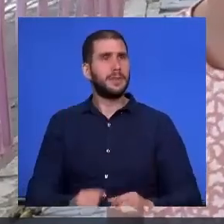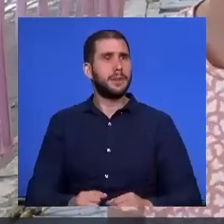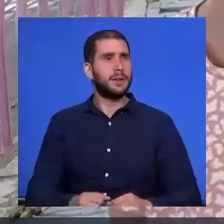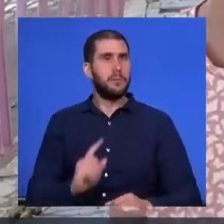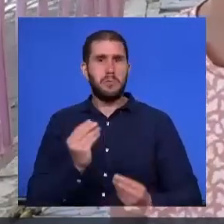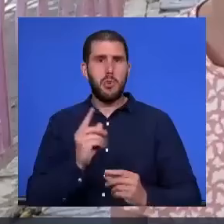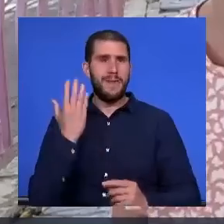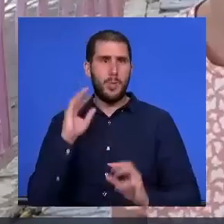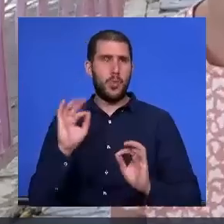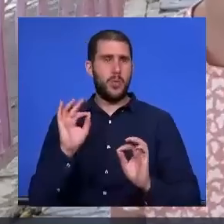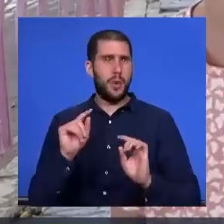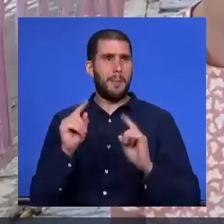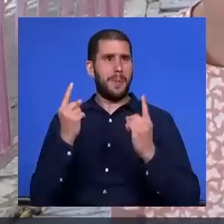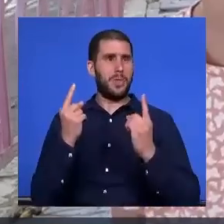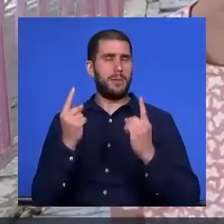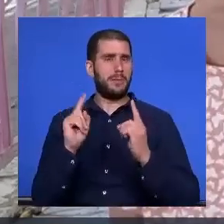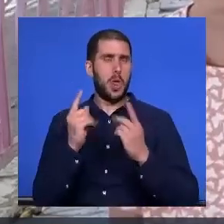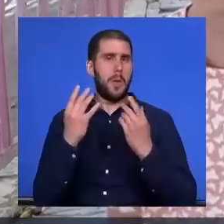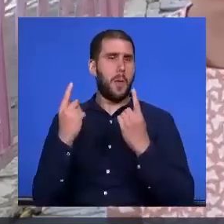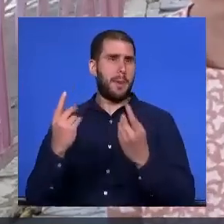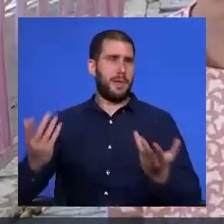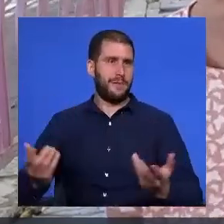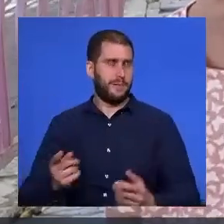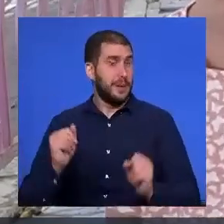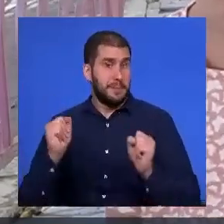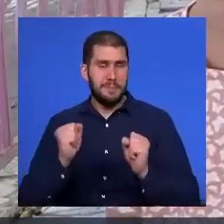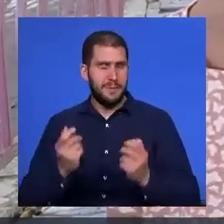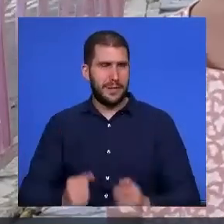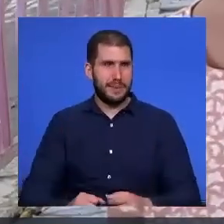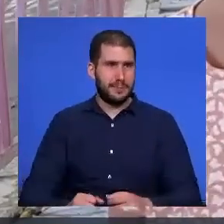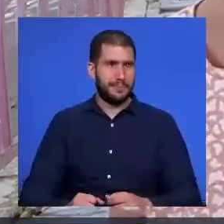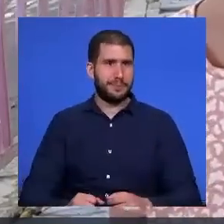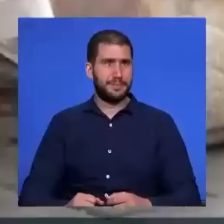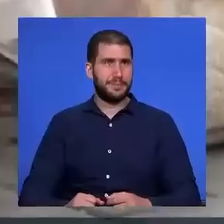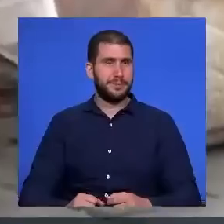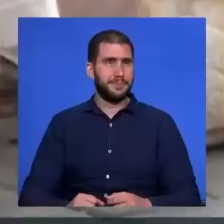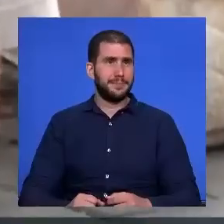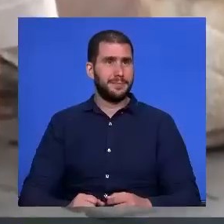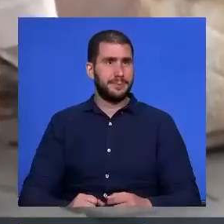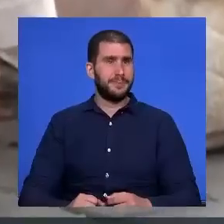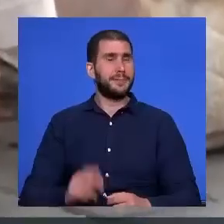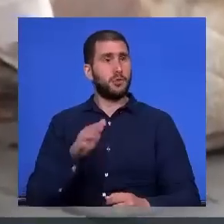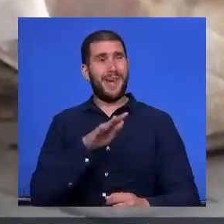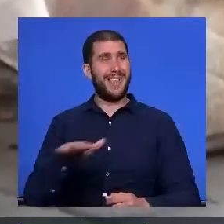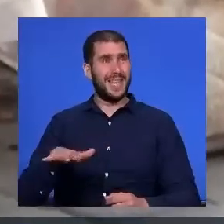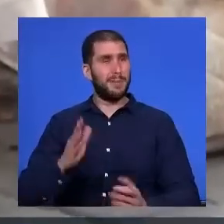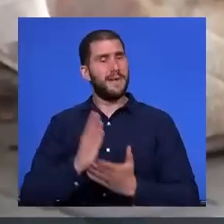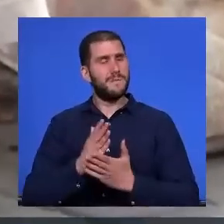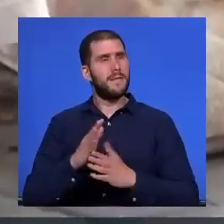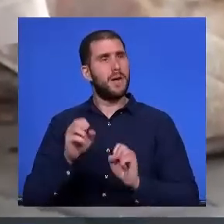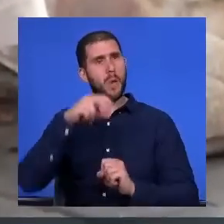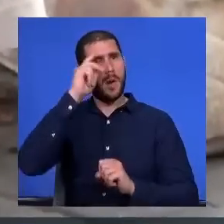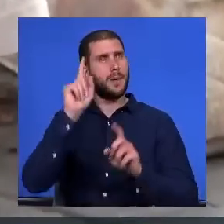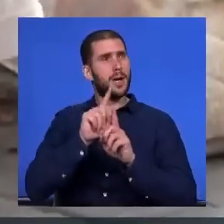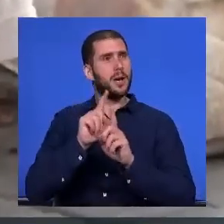היה לפני, ואז פתאום זה כאילו, זה לא מובן מאליו, וזה כאילו, זה מפחיד. יש ילדים שהם כאילו לוקחים את ההורים שזה